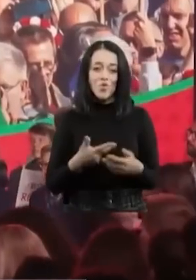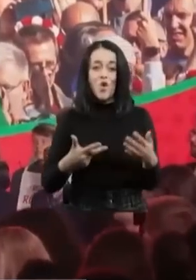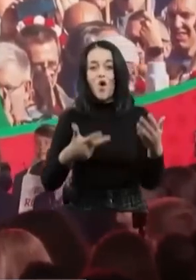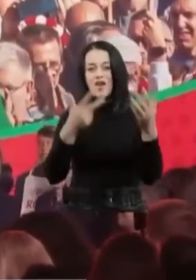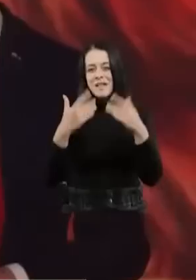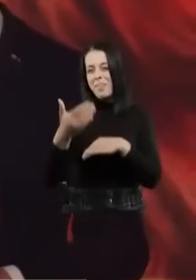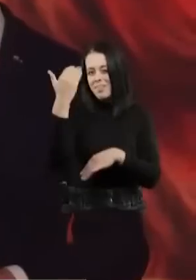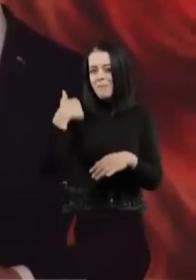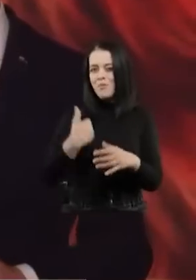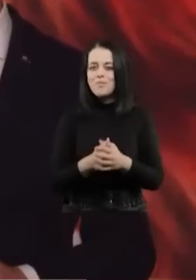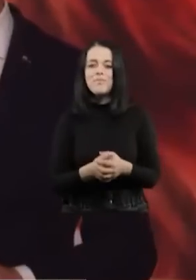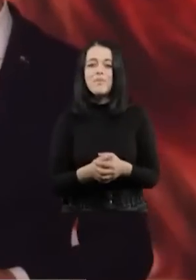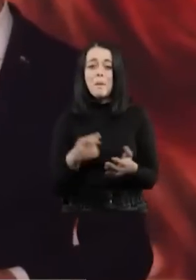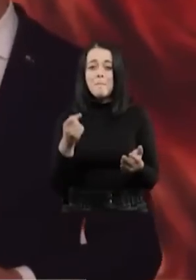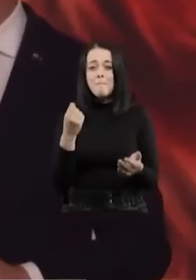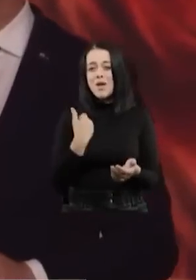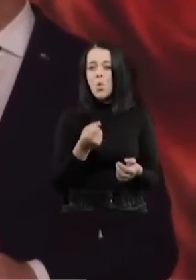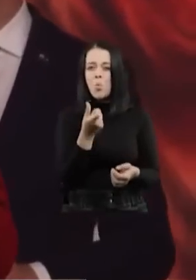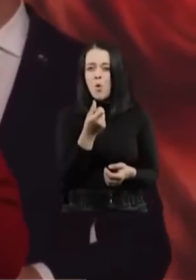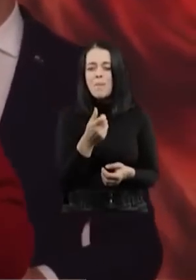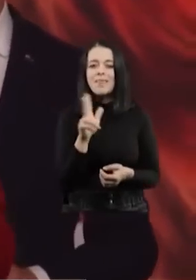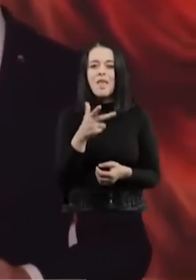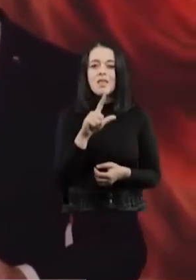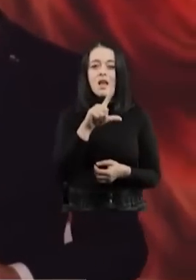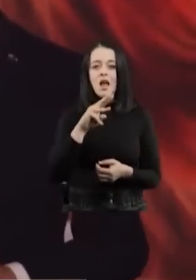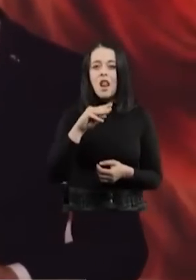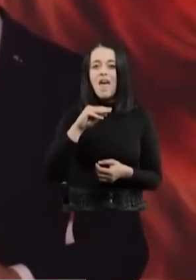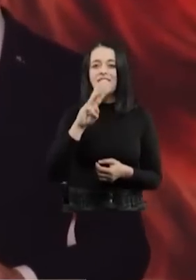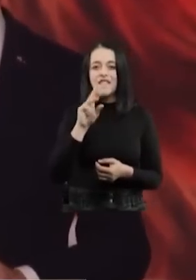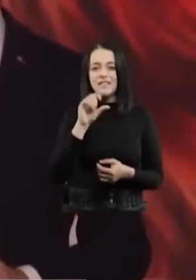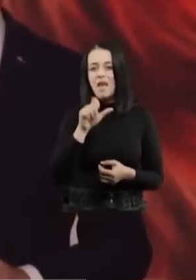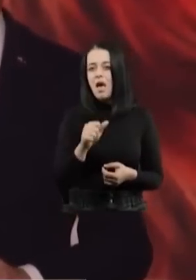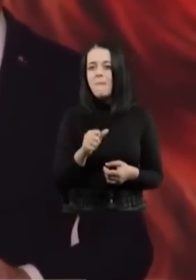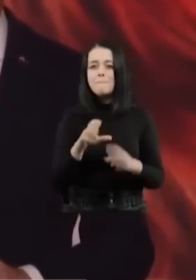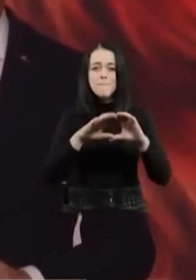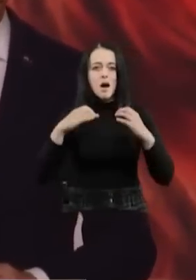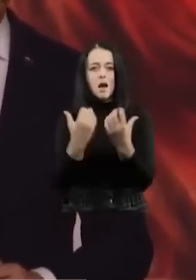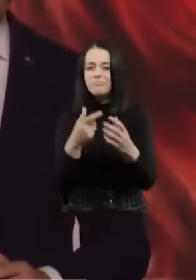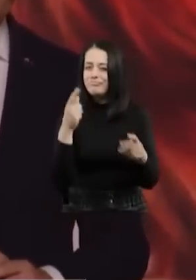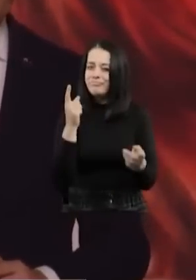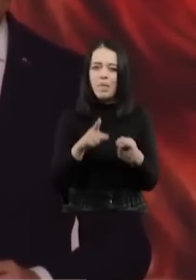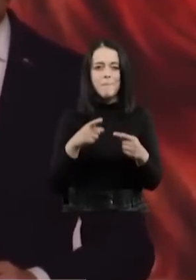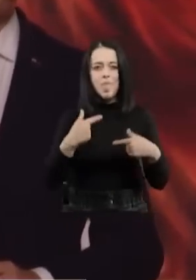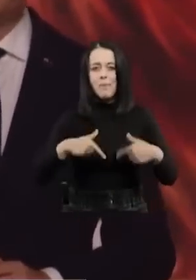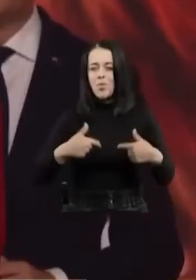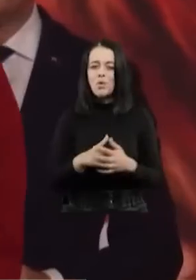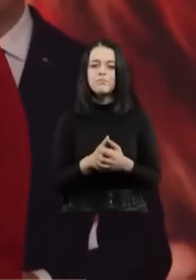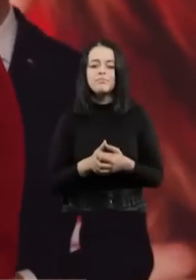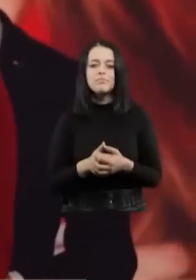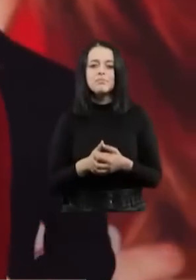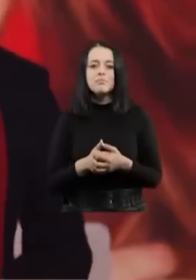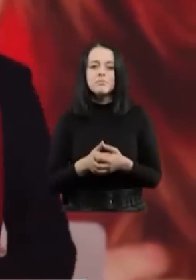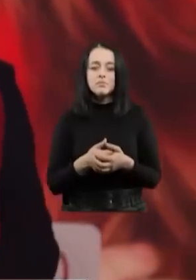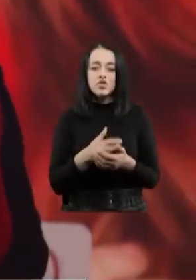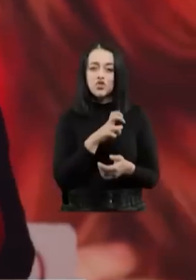tę chwilę konia z rzędem temu, kto będzie w stanie wskazać, jaki program po wyborach przyjmie Platforma Obywatelska, bo już